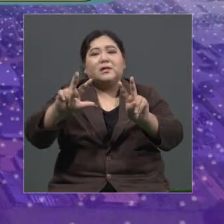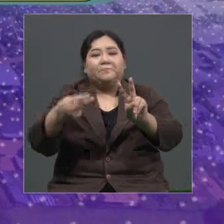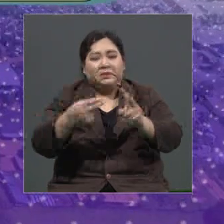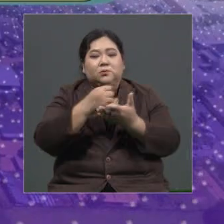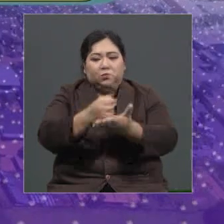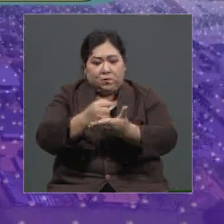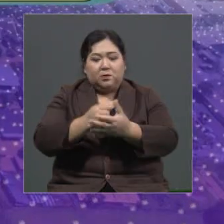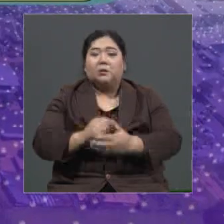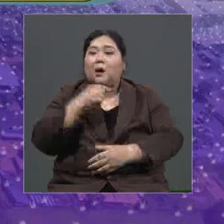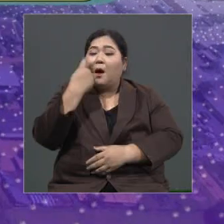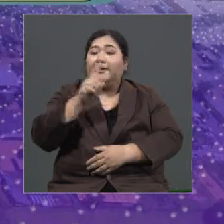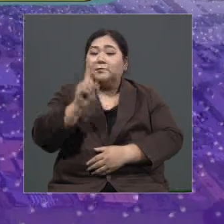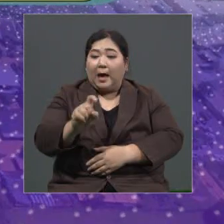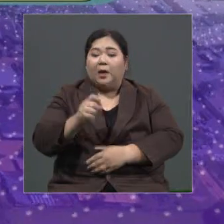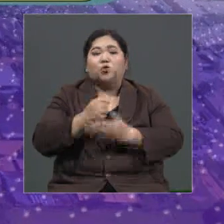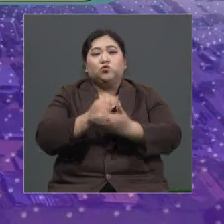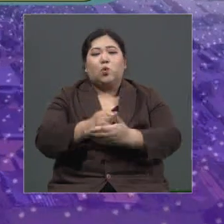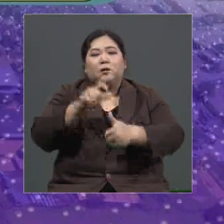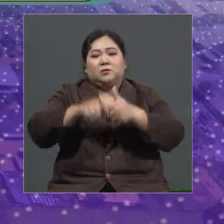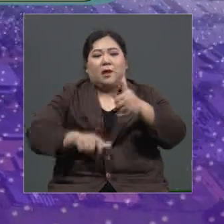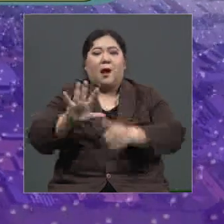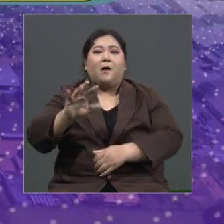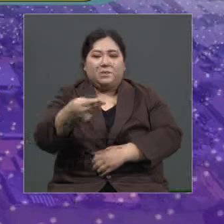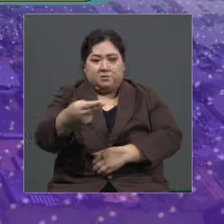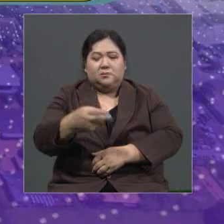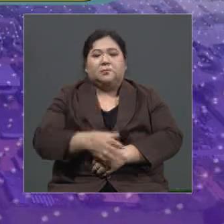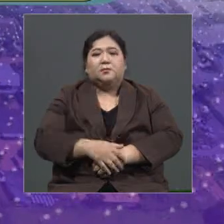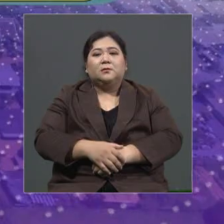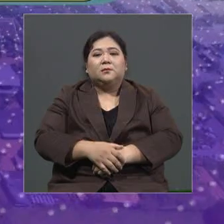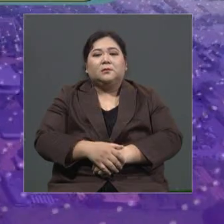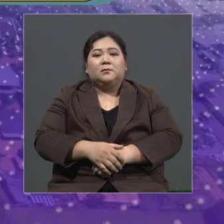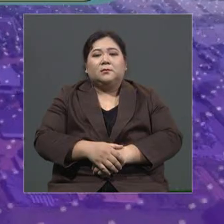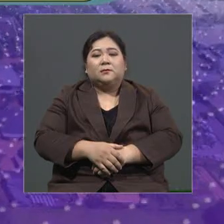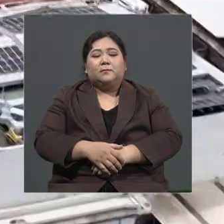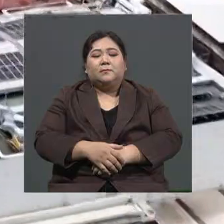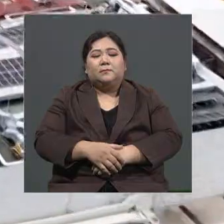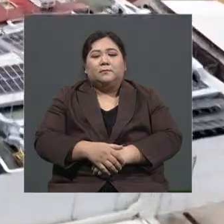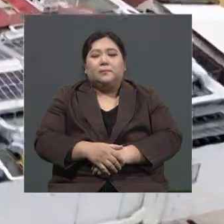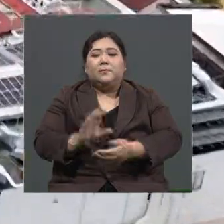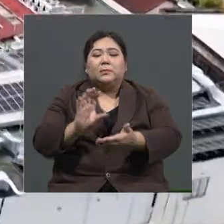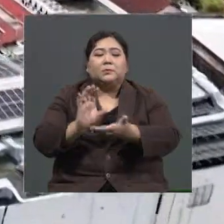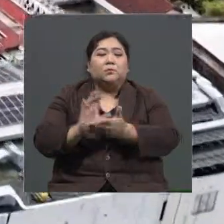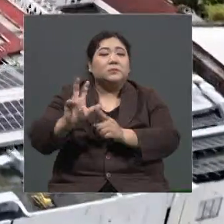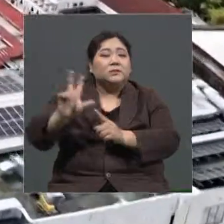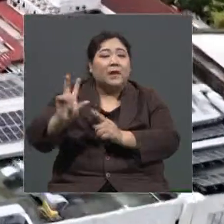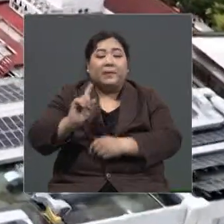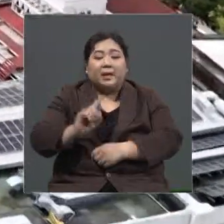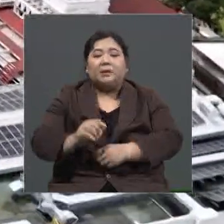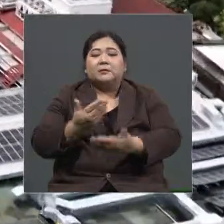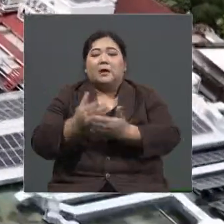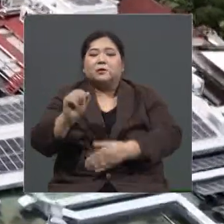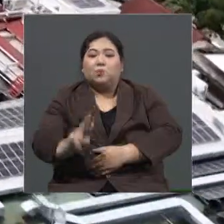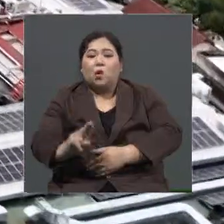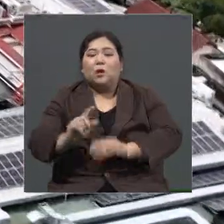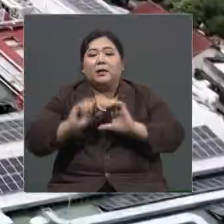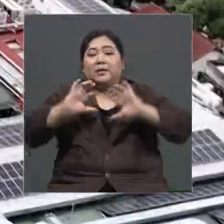กรณีผู้เสียชีวิตกับจะไดรับกน victimsี่ย dips 50,าทส่น Famicระมันในก้อนที่ 3 นั้จะเป็เงิνทดรองราชการททุกจงหวดมีอยู่ 20